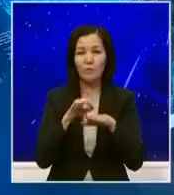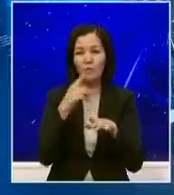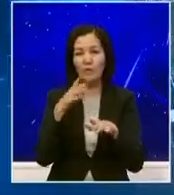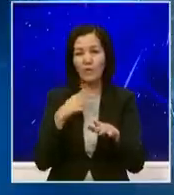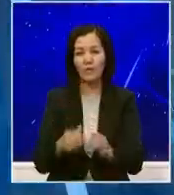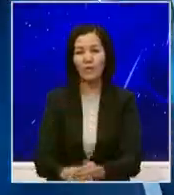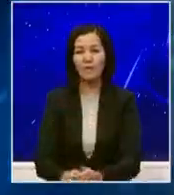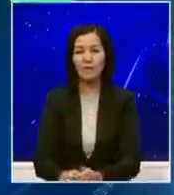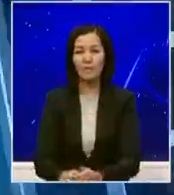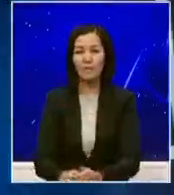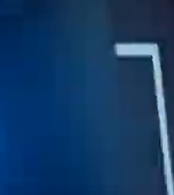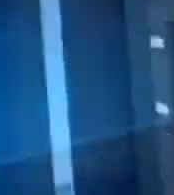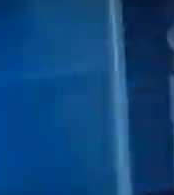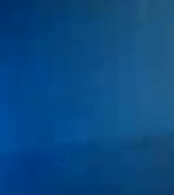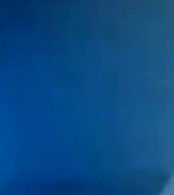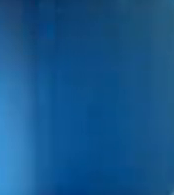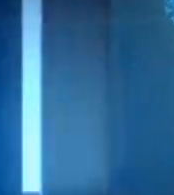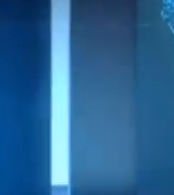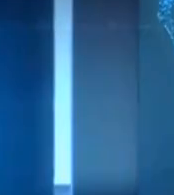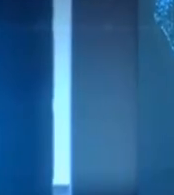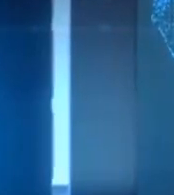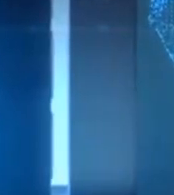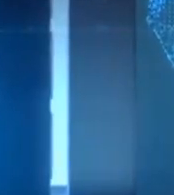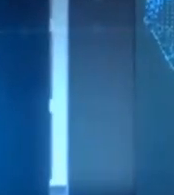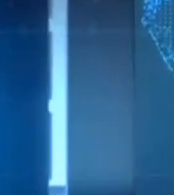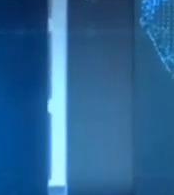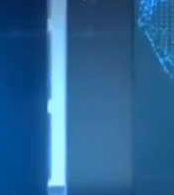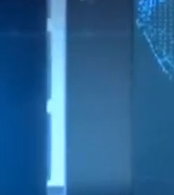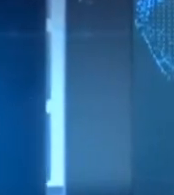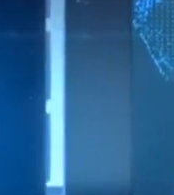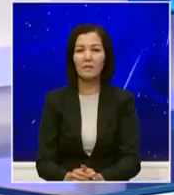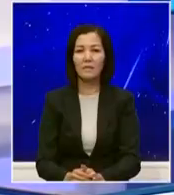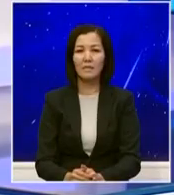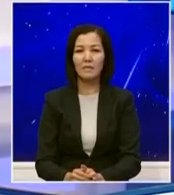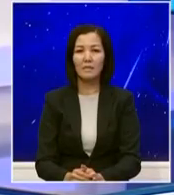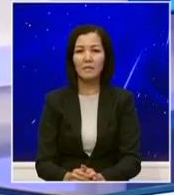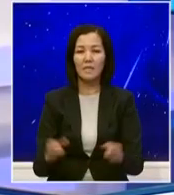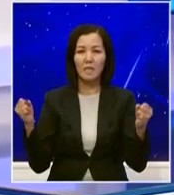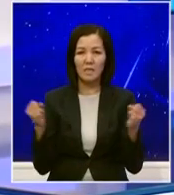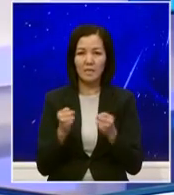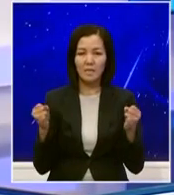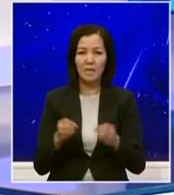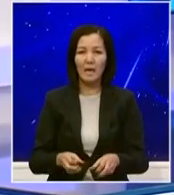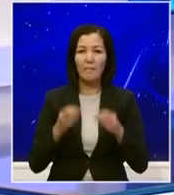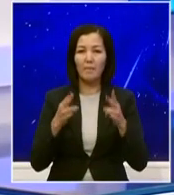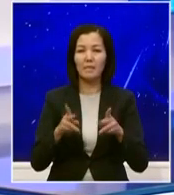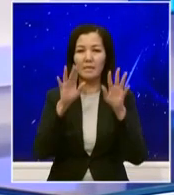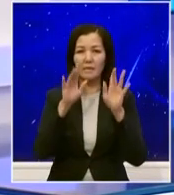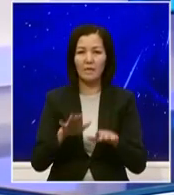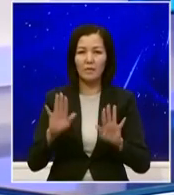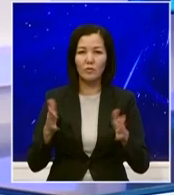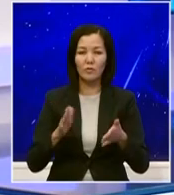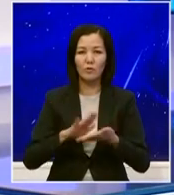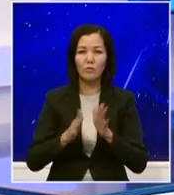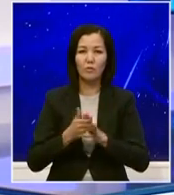айтады. Медет Жұмабай, Ержан Дүйсен, Жетісу телеарнасы. Қыста қауіп қардан, сондықтан төтенше